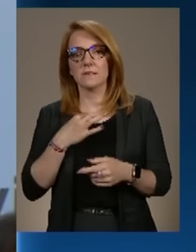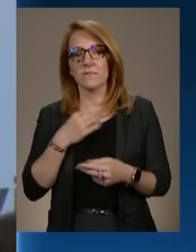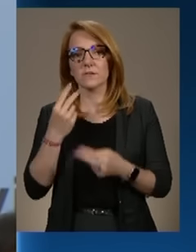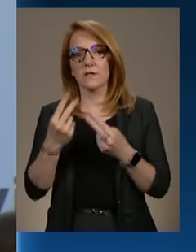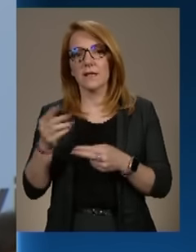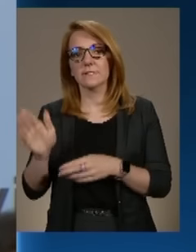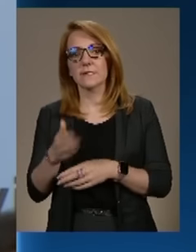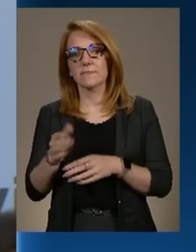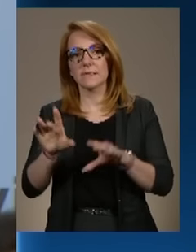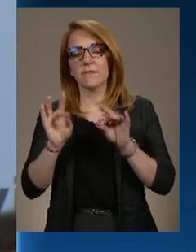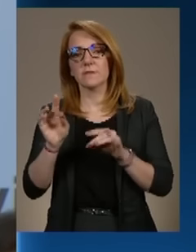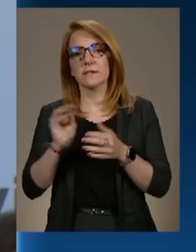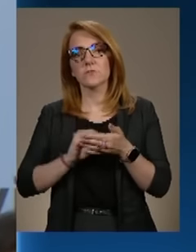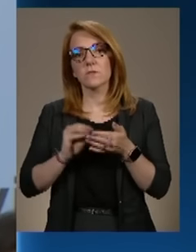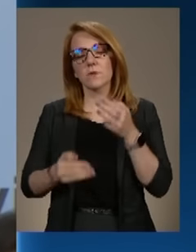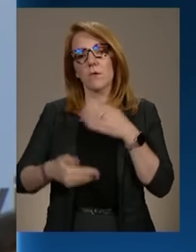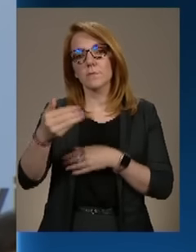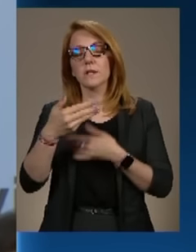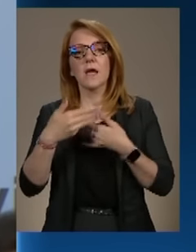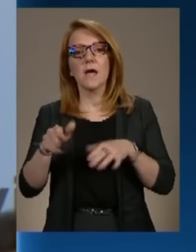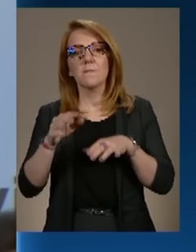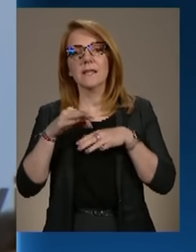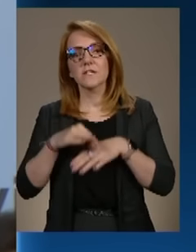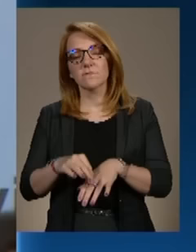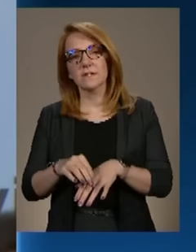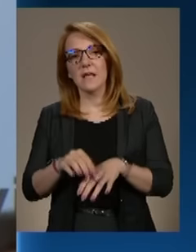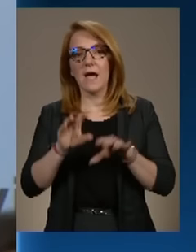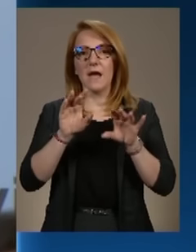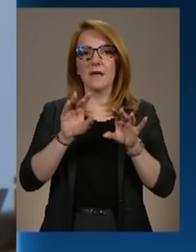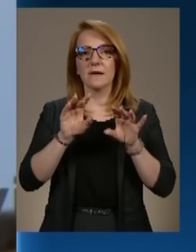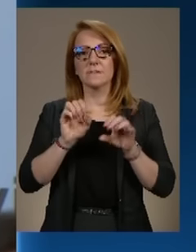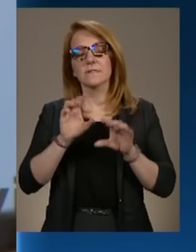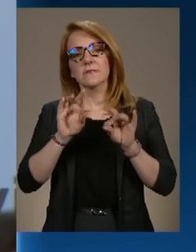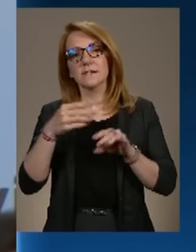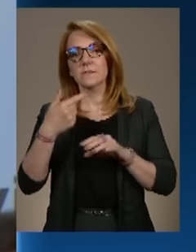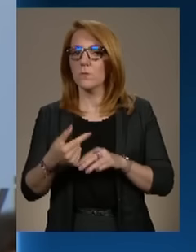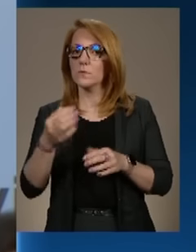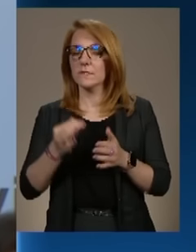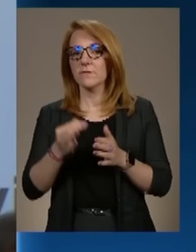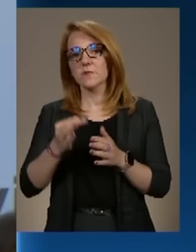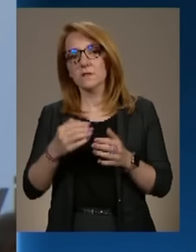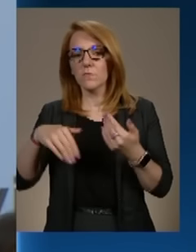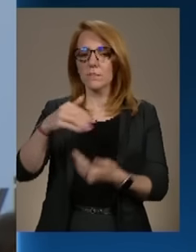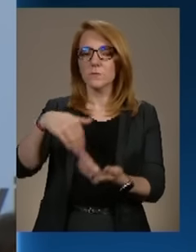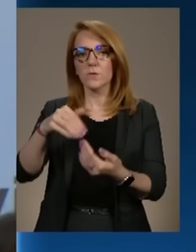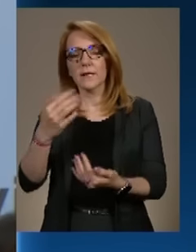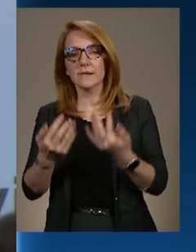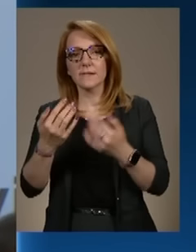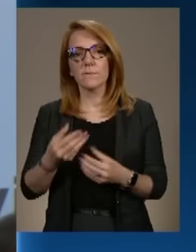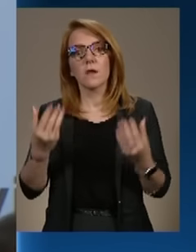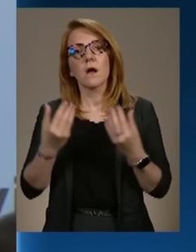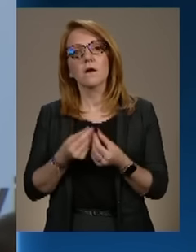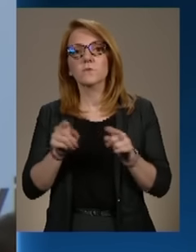iroda honlapján most bárki is vezet egy tucat vagy két tucat szavazattal éppen ahogy különböző köröket számolnak az hogy olyan